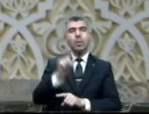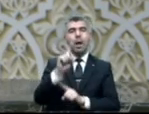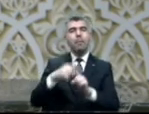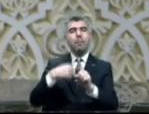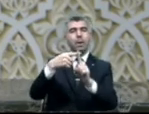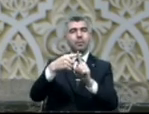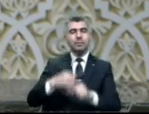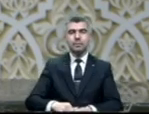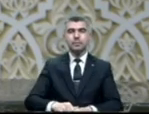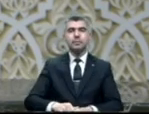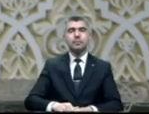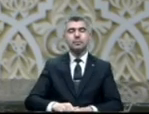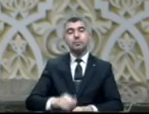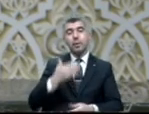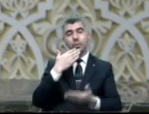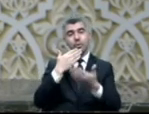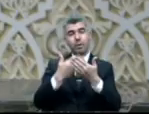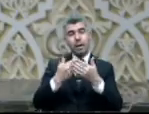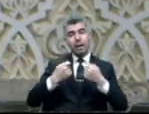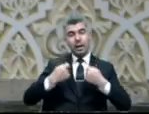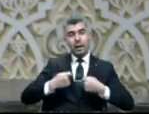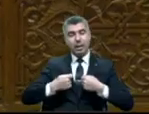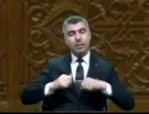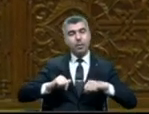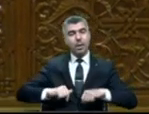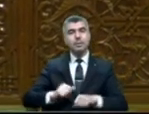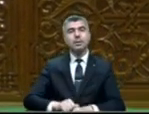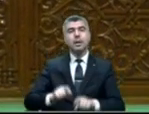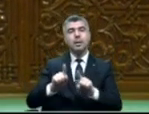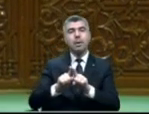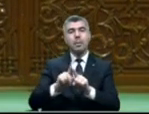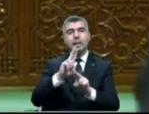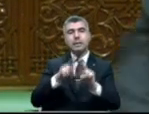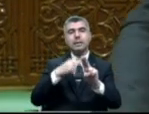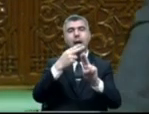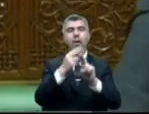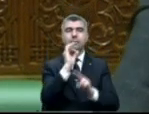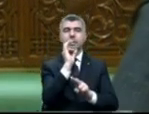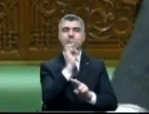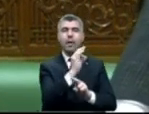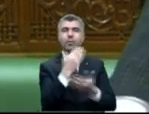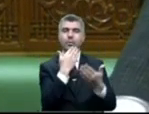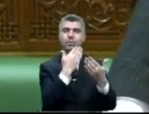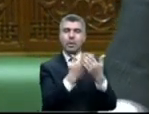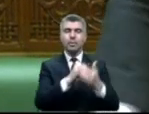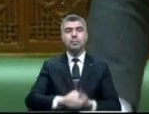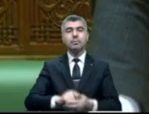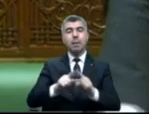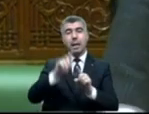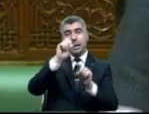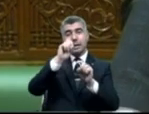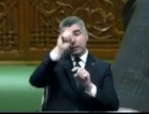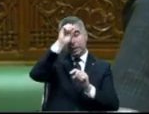سي محمد رضا، تفضل. شكرا السيد الرئيس. السيد الوزيرة، كنشكركم على الجواب ديالكم. كتعتبر الطاقة من بين العوامل الرئيسية